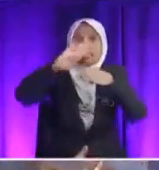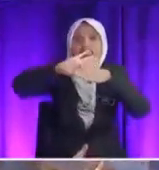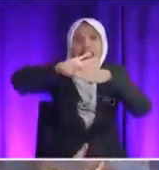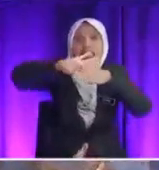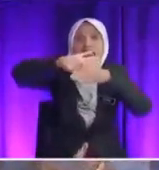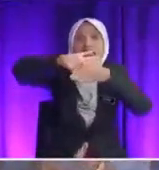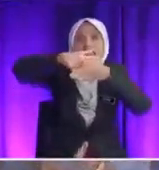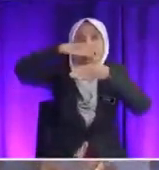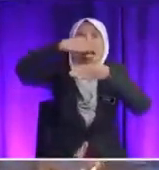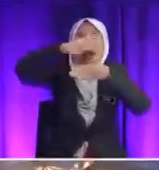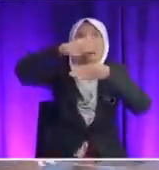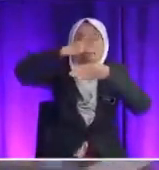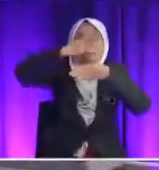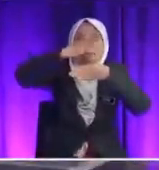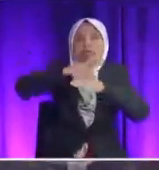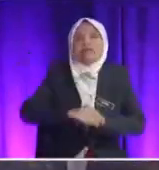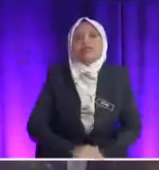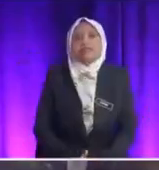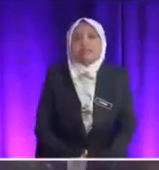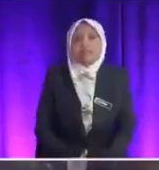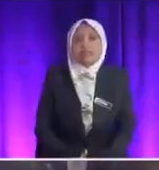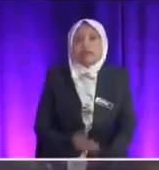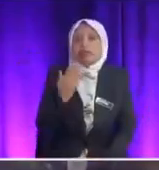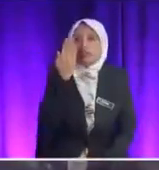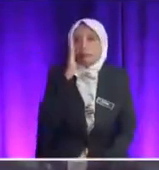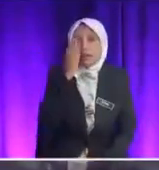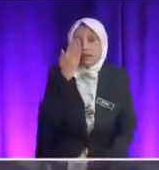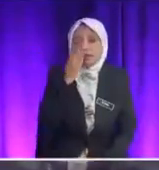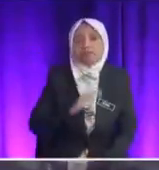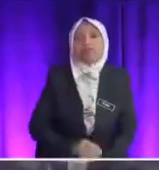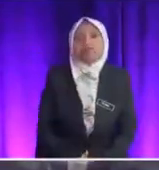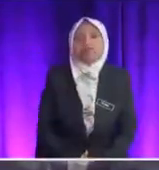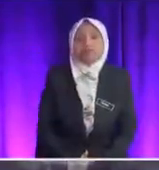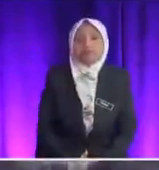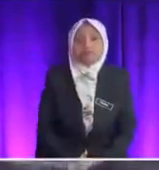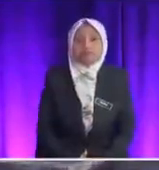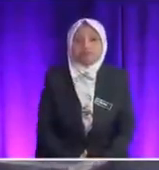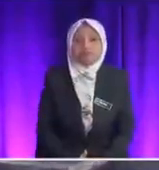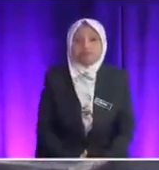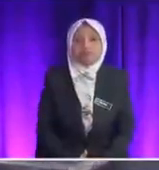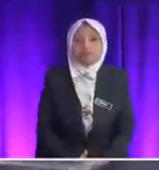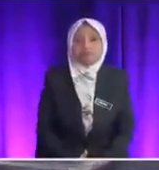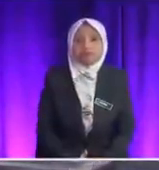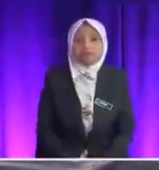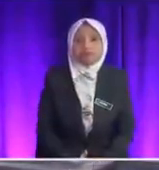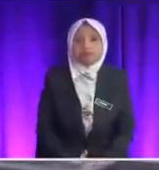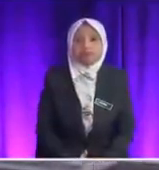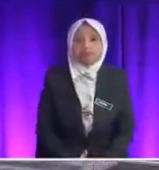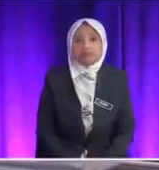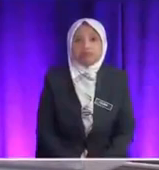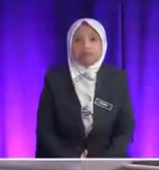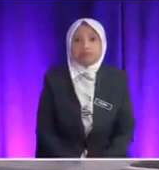penggila aja ini Uh ini telah pengilap tingkat kawan-kawan baik yang